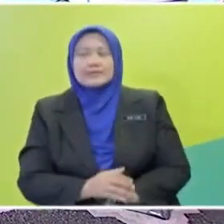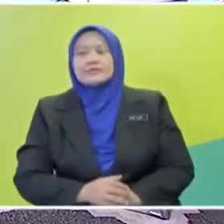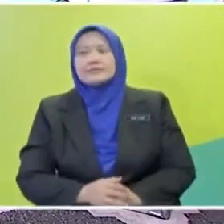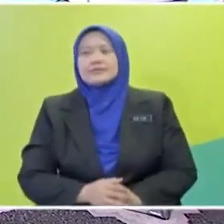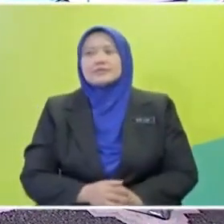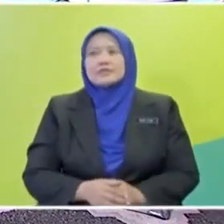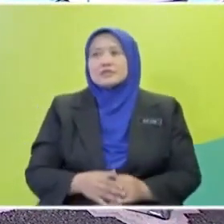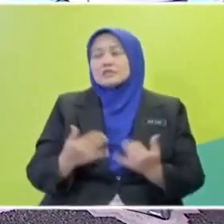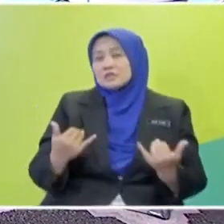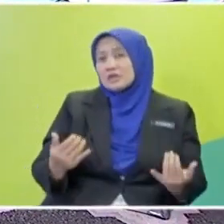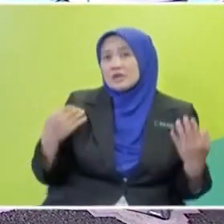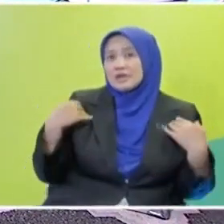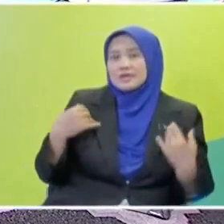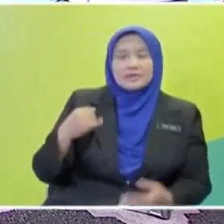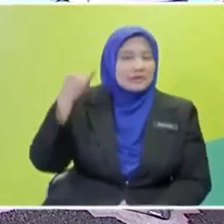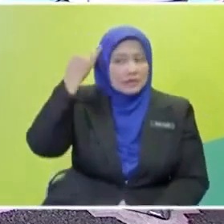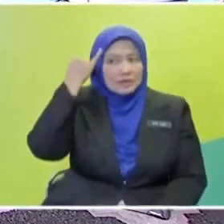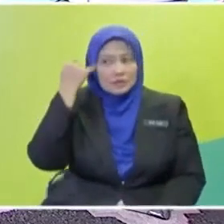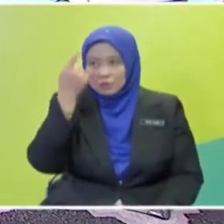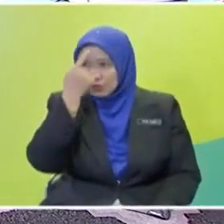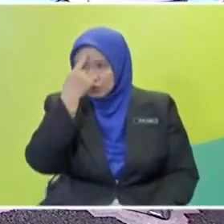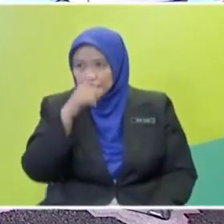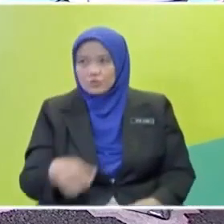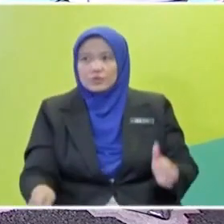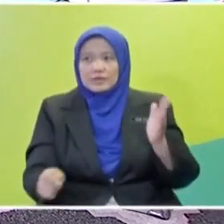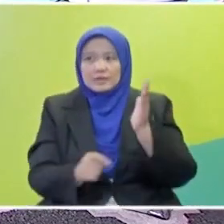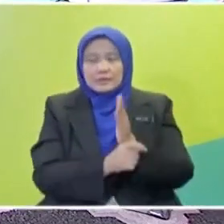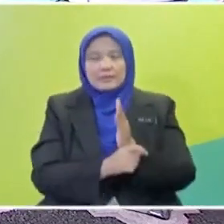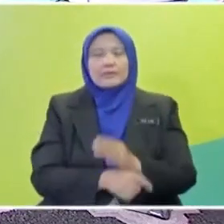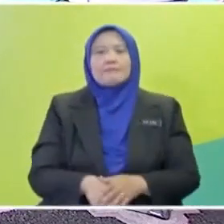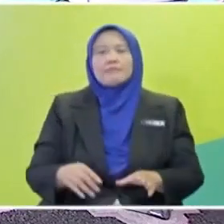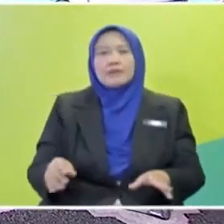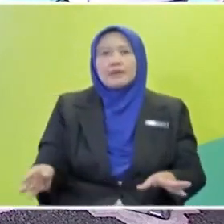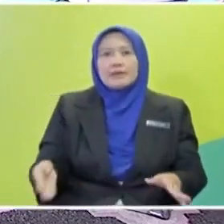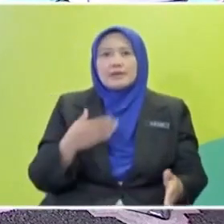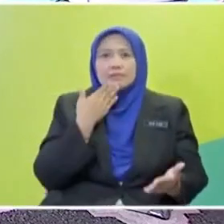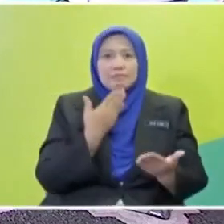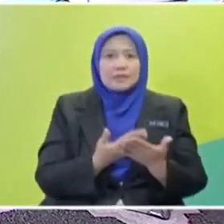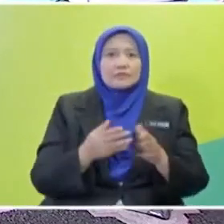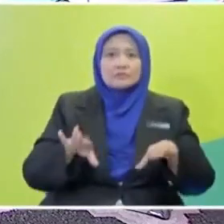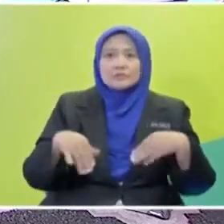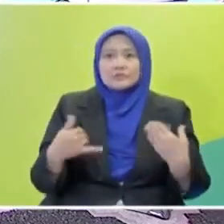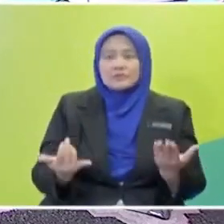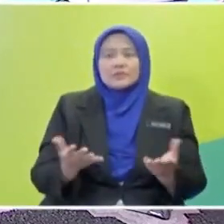mungkin idea kepada saya nak penambah baikannya macam mana.